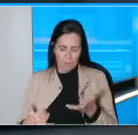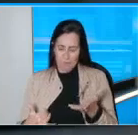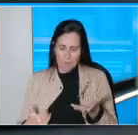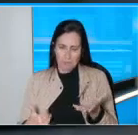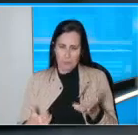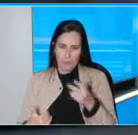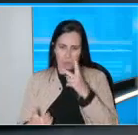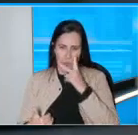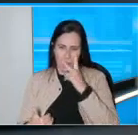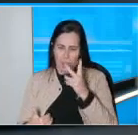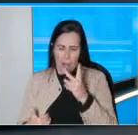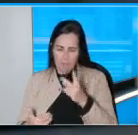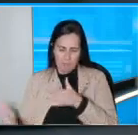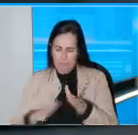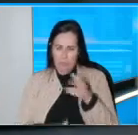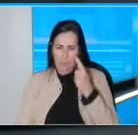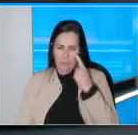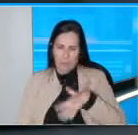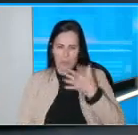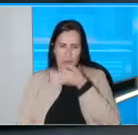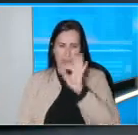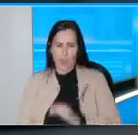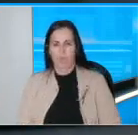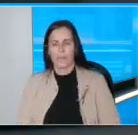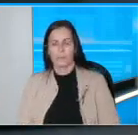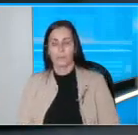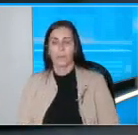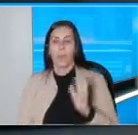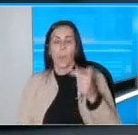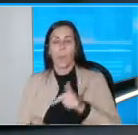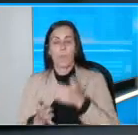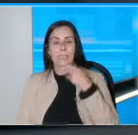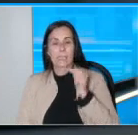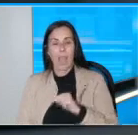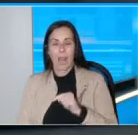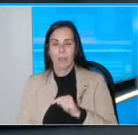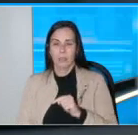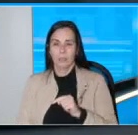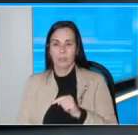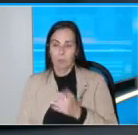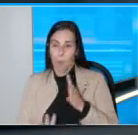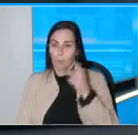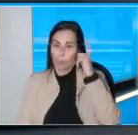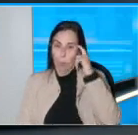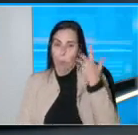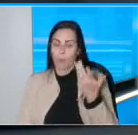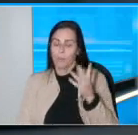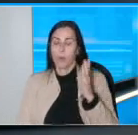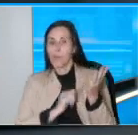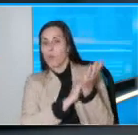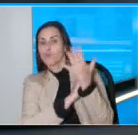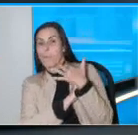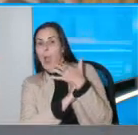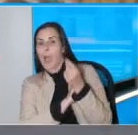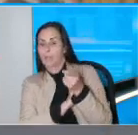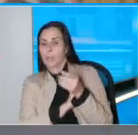דיברנו עליה, הוא מרגיש כנראה בסדר גמור. אוקיי, אבל אולי כי ישראל דואגת או מושפעת מהמנהיגות